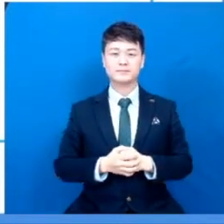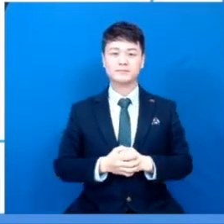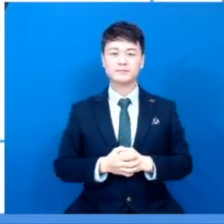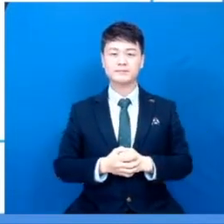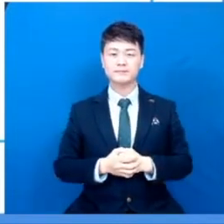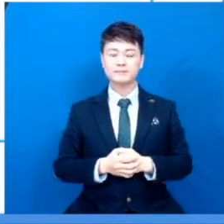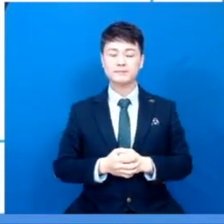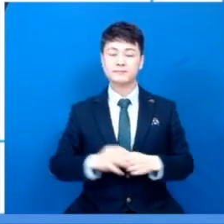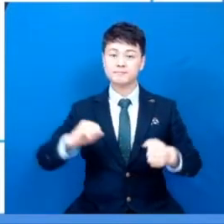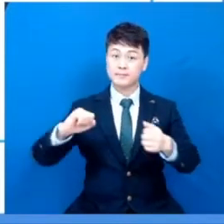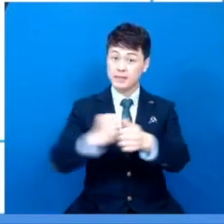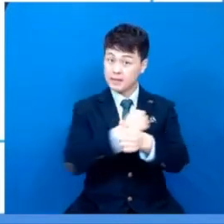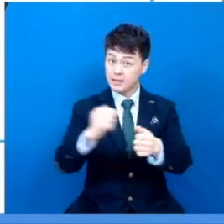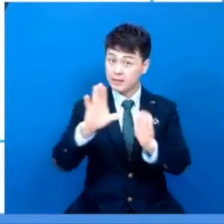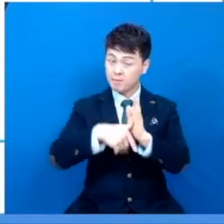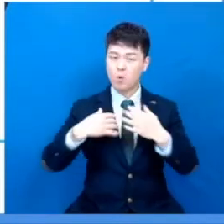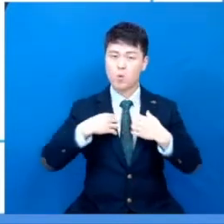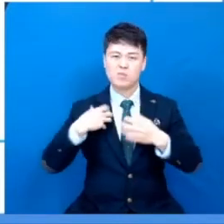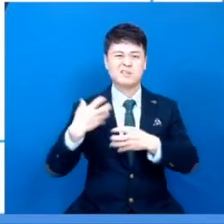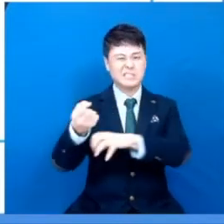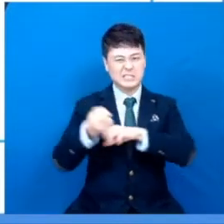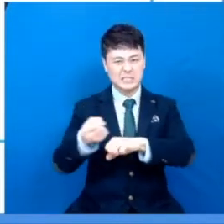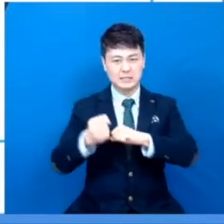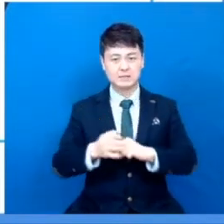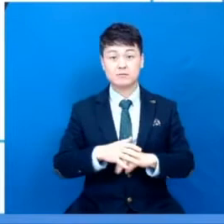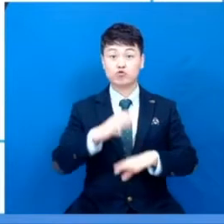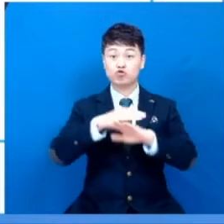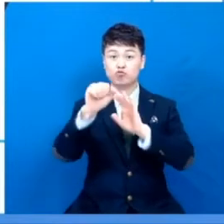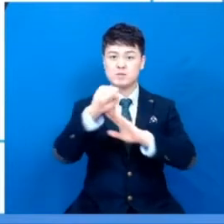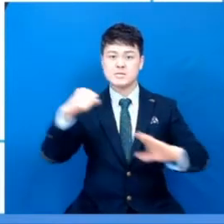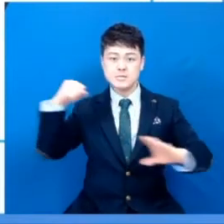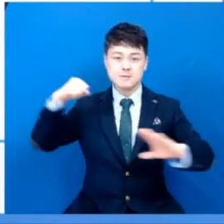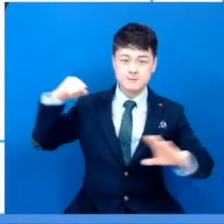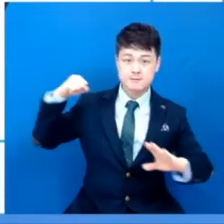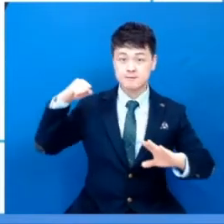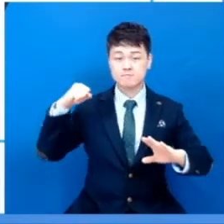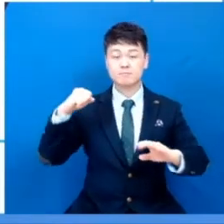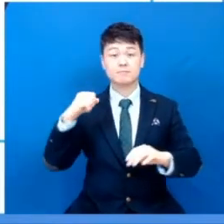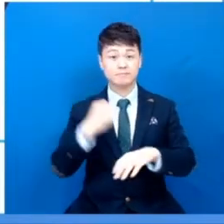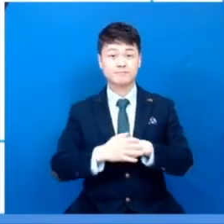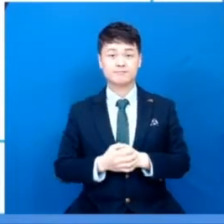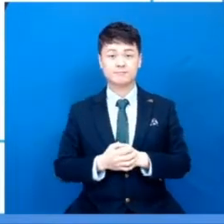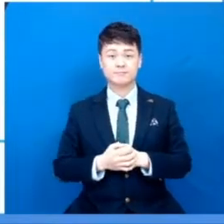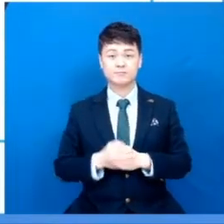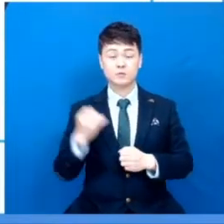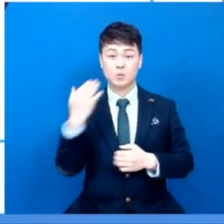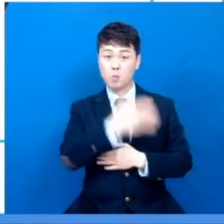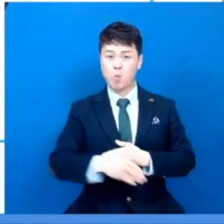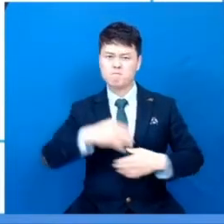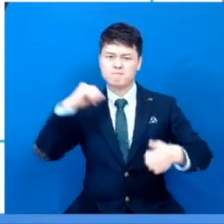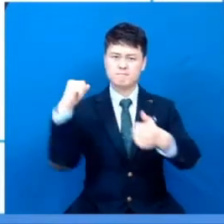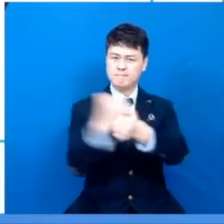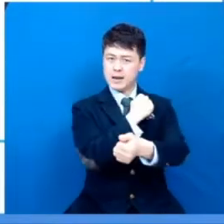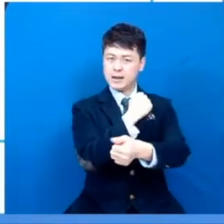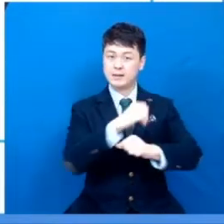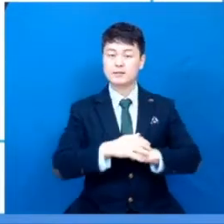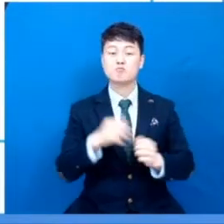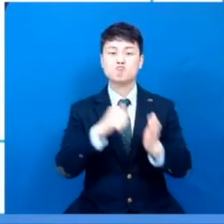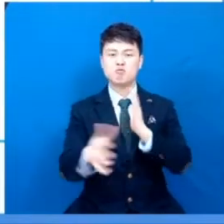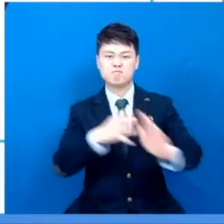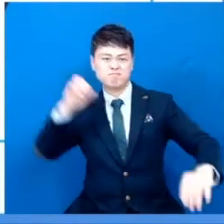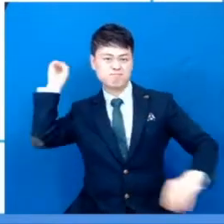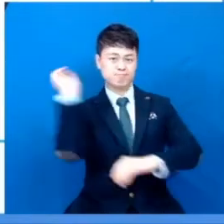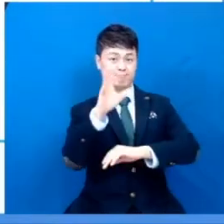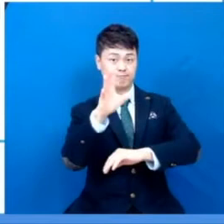타이 행동으로는 옷 잡아당기기 주먹으로 위협하기 파이네 신체 때리기 물건